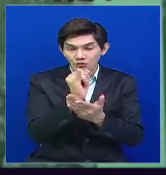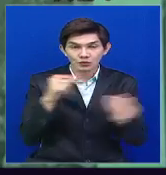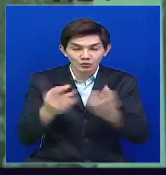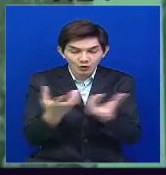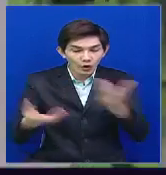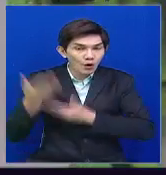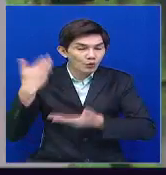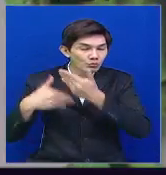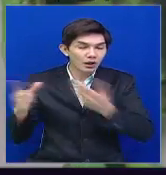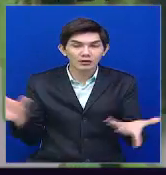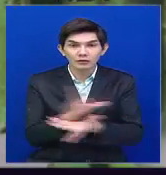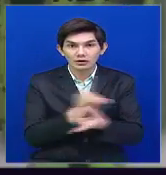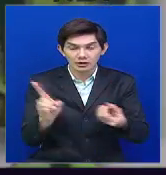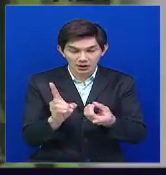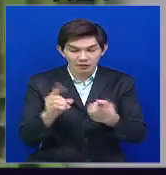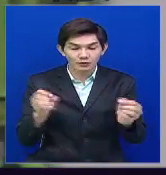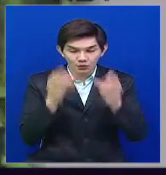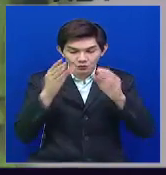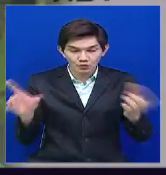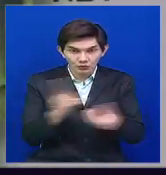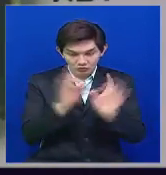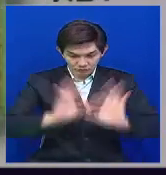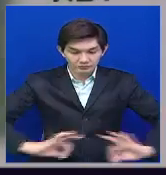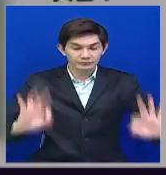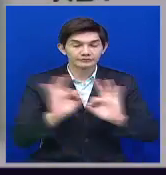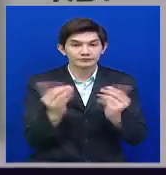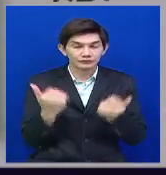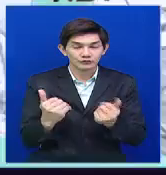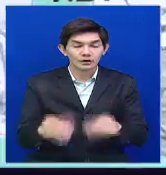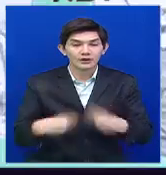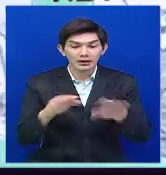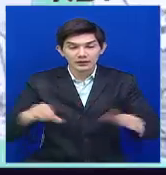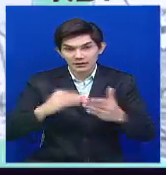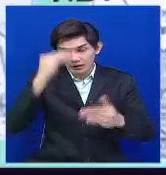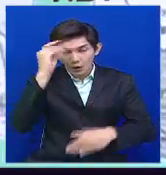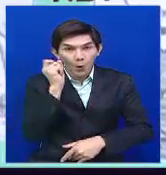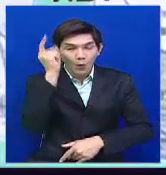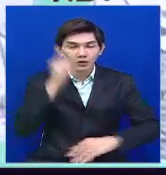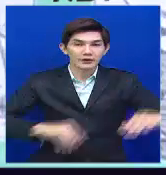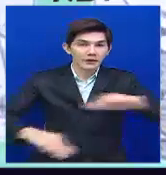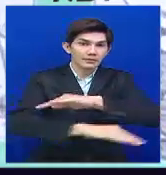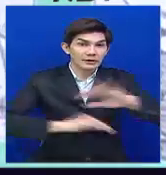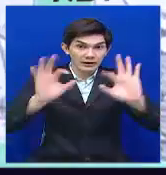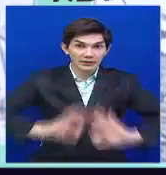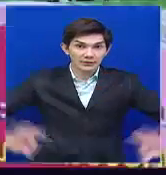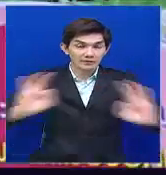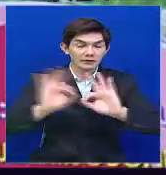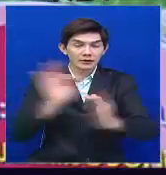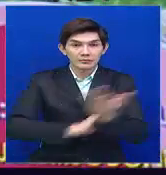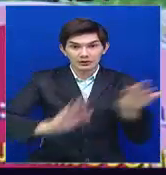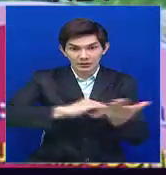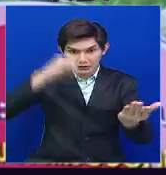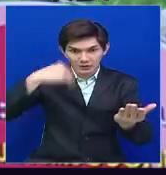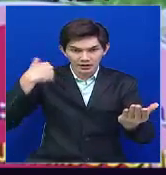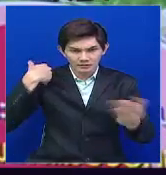กวัฒนธรรมด้านโบราณคดีผ่านครูสังคมจะเป็นสิ่งที่ทำให้ผู้เรียนเข้าใจถึงรากฐานที่สำคัญของประเทศ ทางคณะ